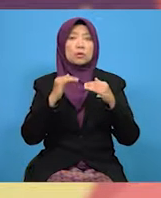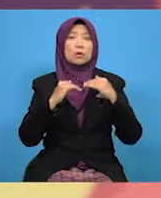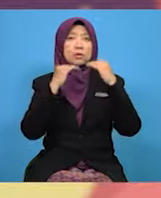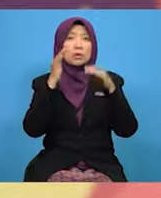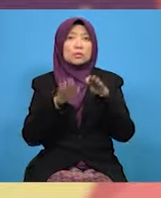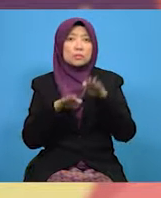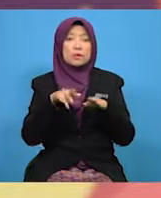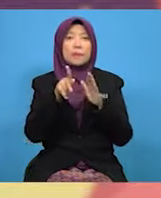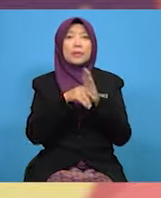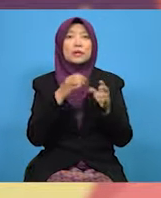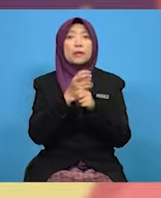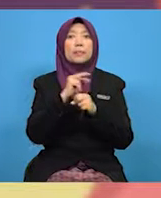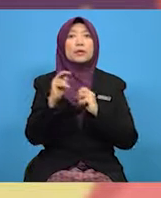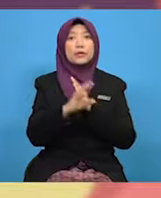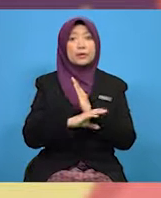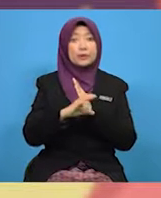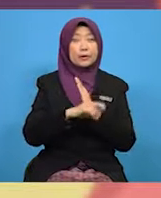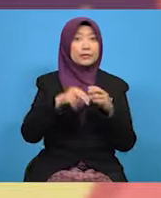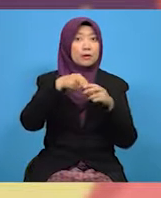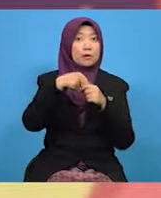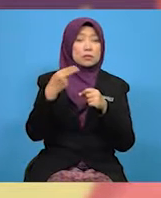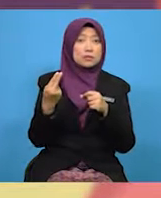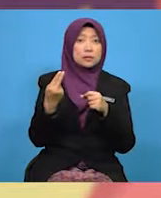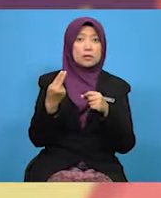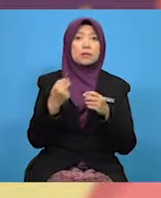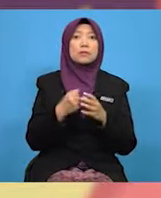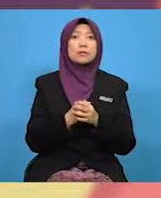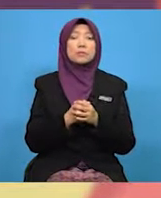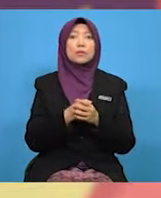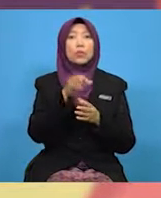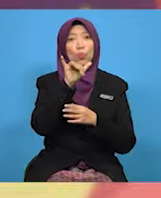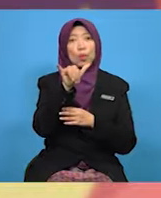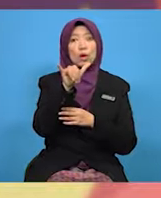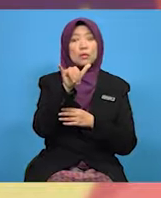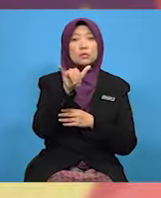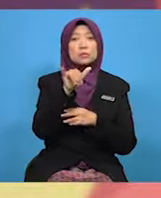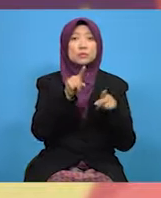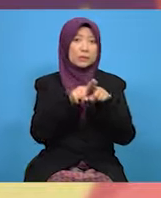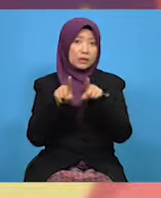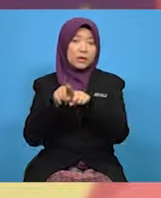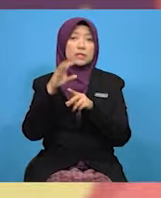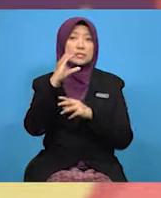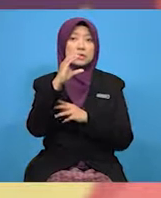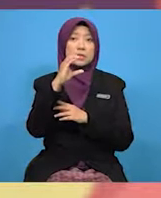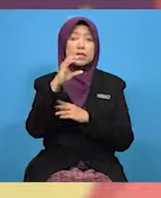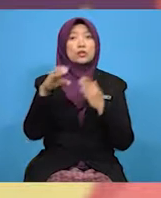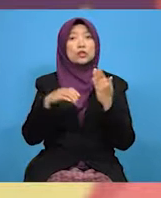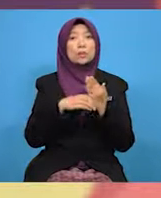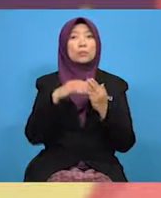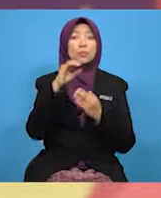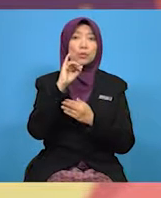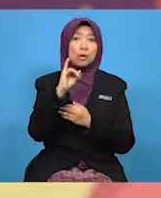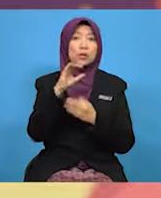pendapatan negara yang terhasil Vietnam way = Sin campoan